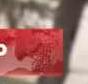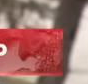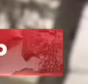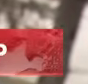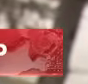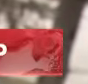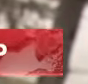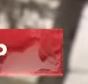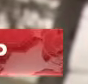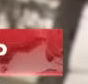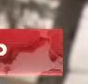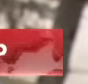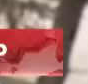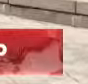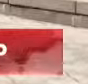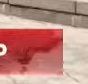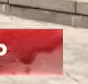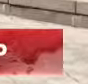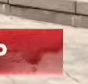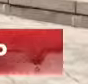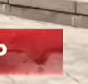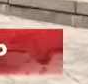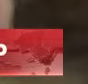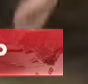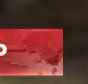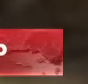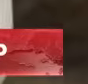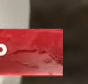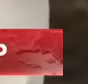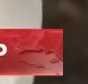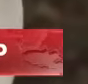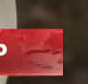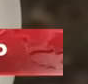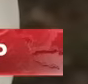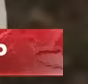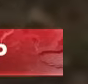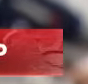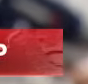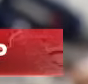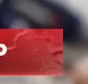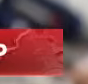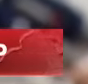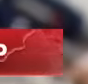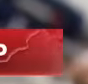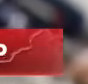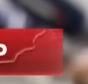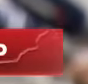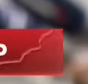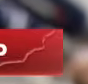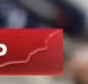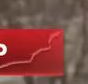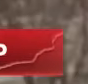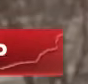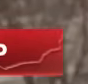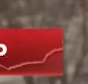арасында жиып, қарсылық көрсетуге тырыстым. Бірнеше айдан бері әділдік іздеген бойжеткеннің ісі неге әлі сотқа жетпей жатыр? Күдікті жазасынан құтылып кетуі